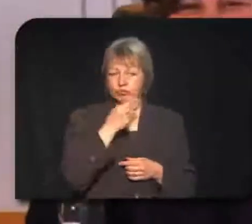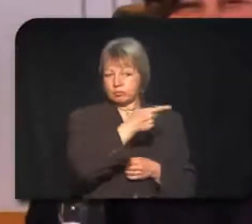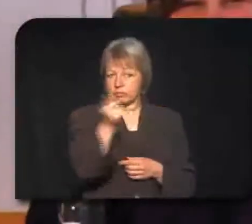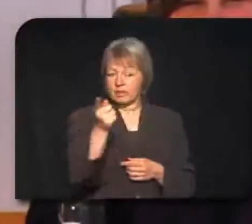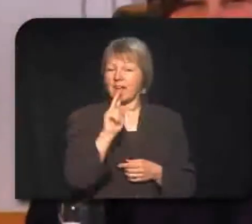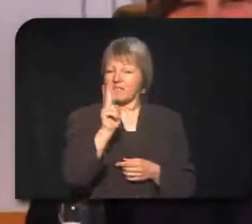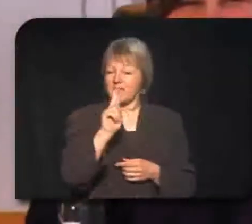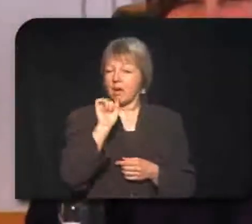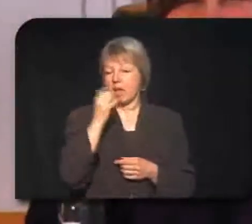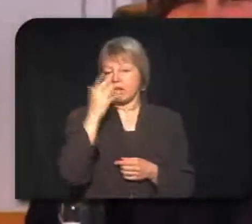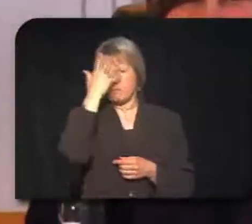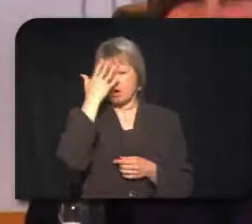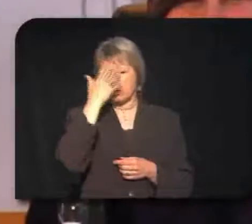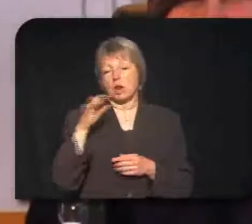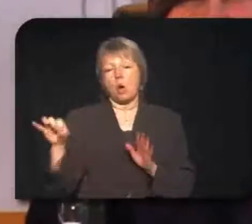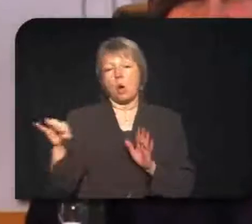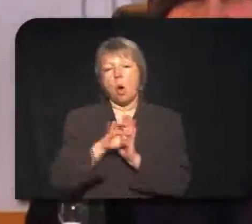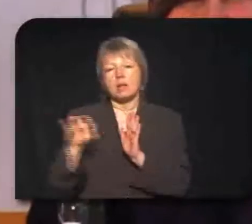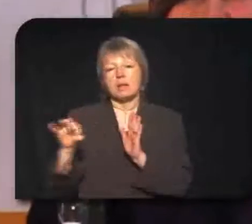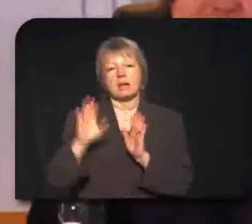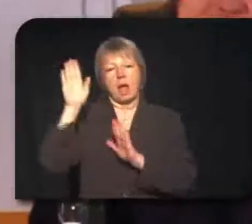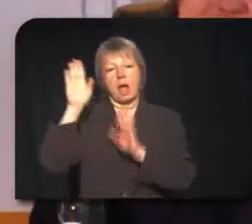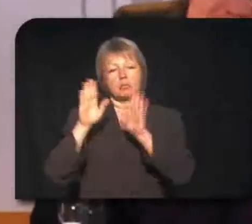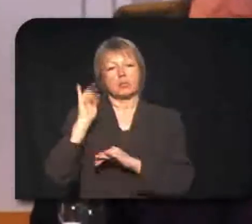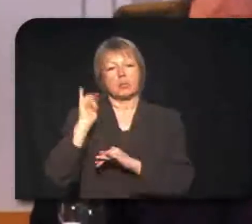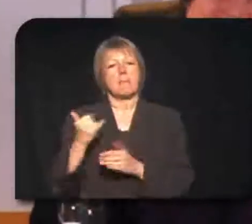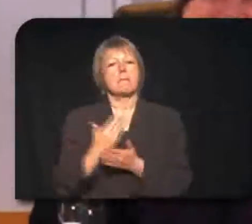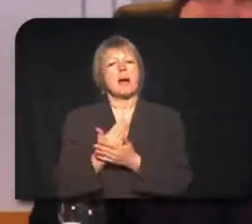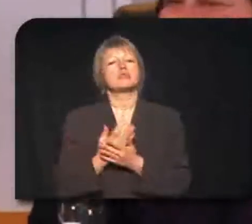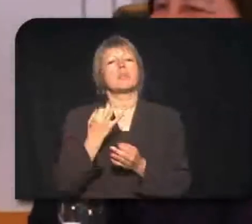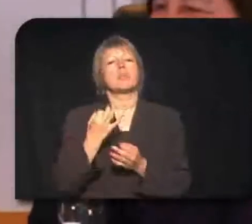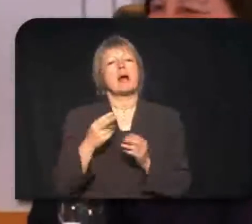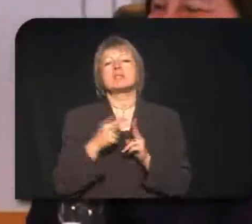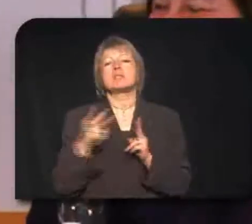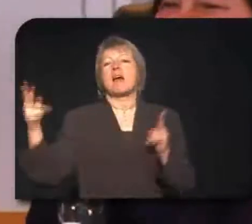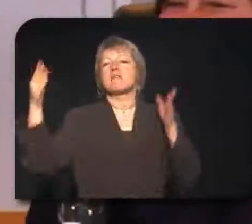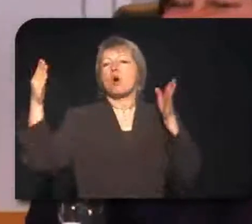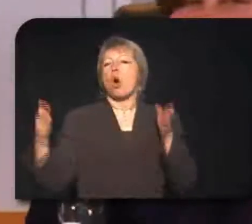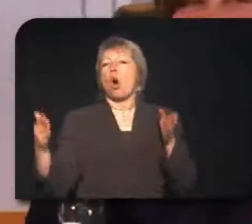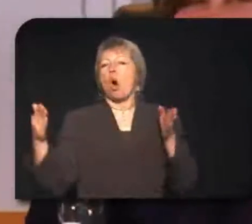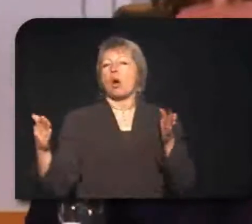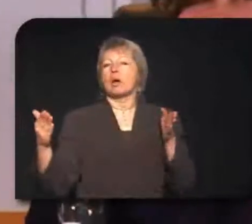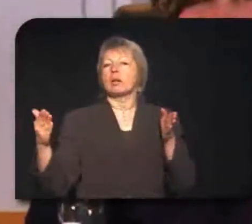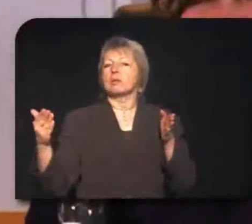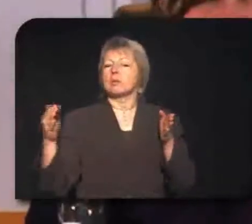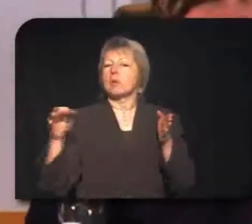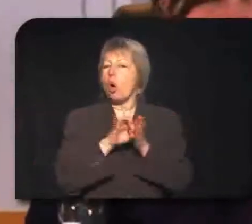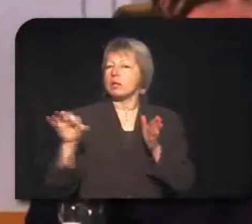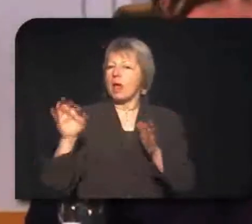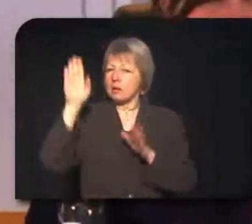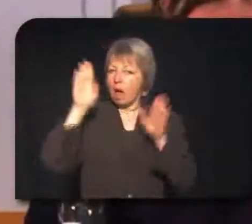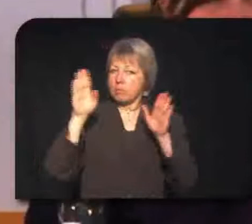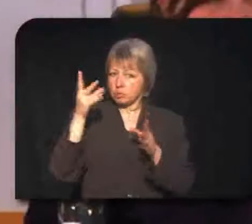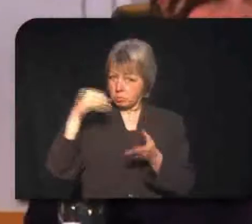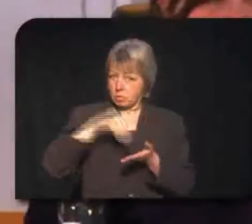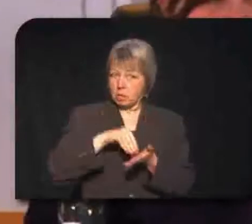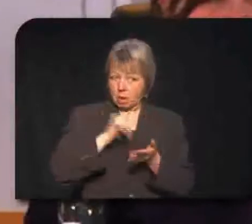an einer Online Abstimmung teilzunehmen die z.B zwei Wochen lang dauert Kartenzeichen bitte